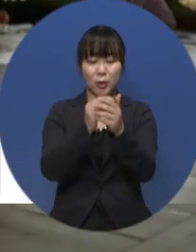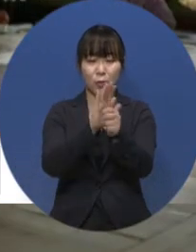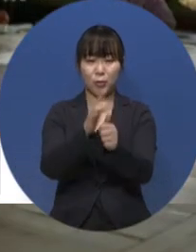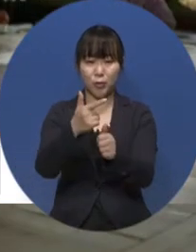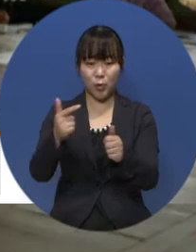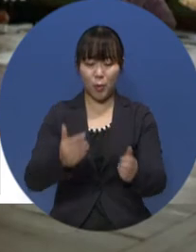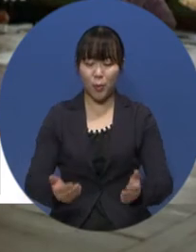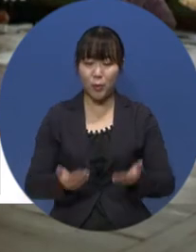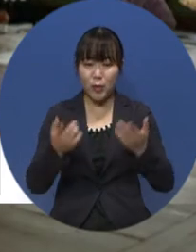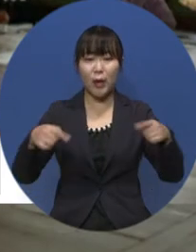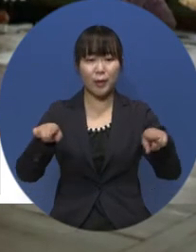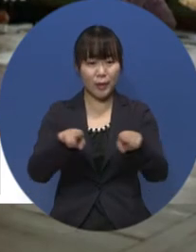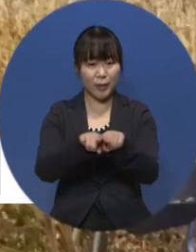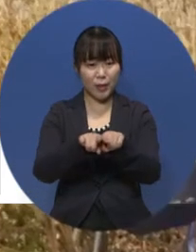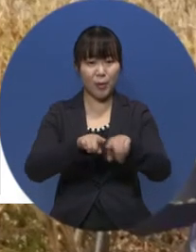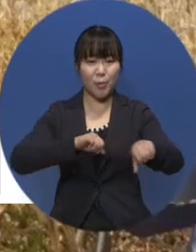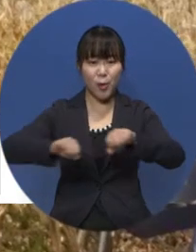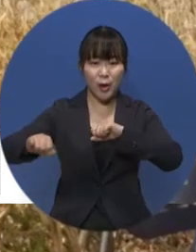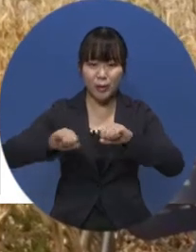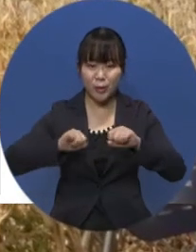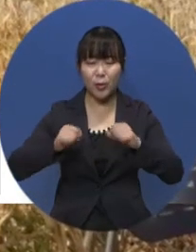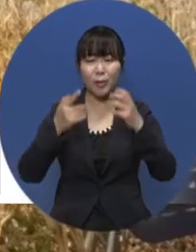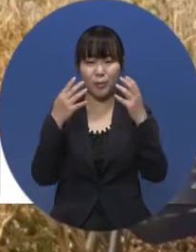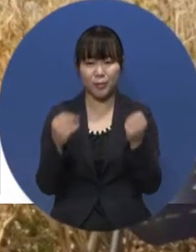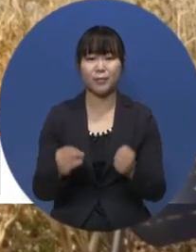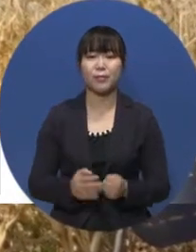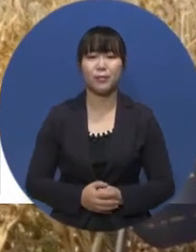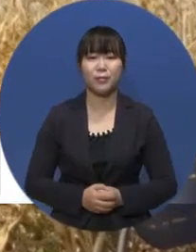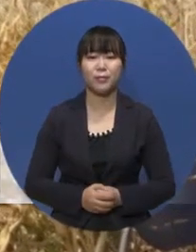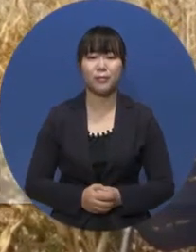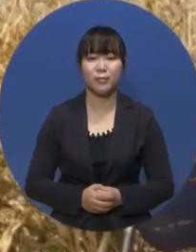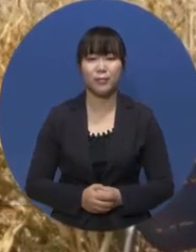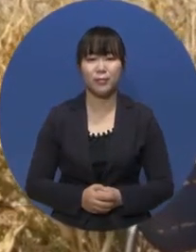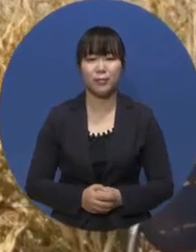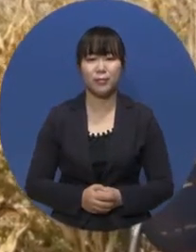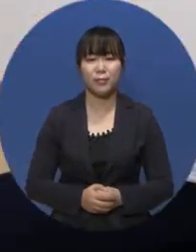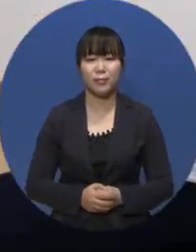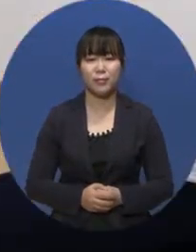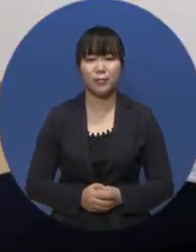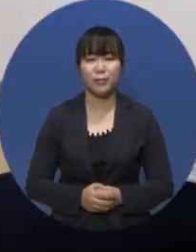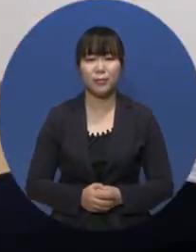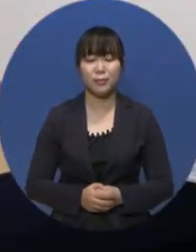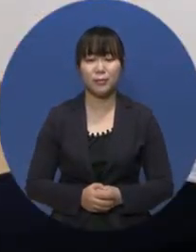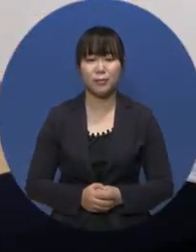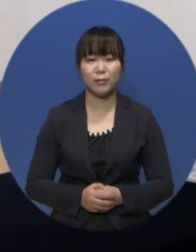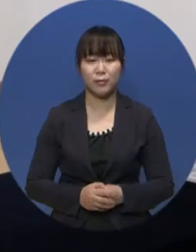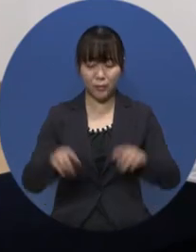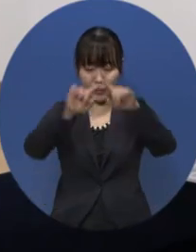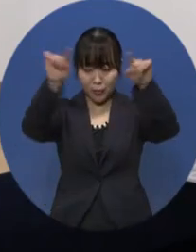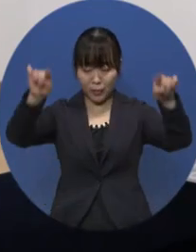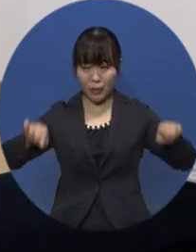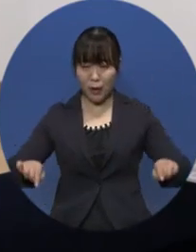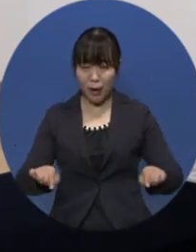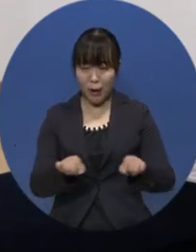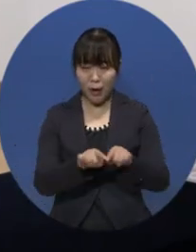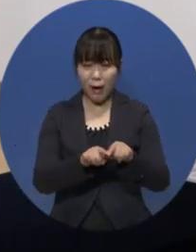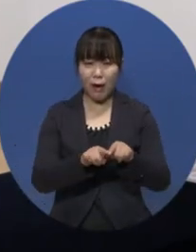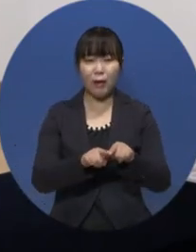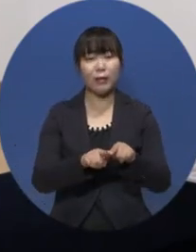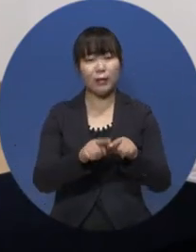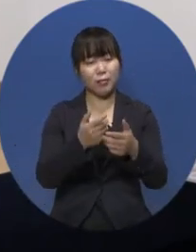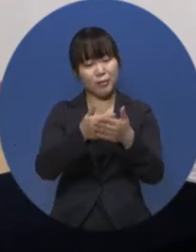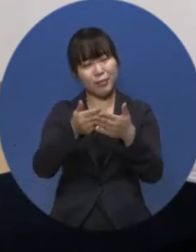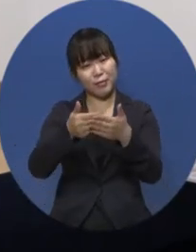기여하고 봉사하면서 활발한 작품 활동을 하고 있습니다. 화폭에 담긴 그윽한 색들의